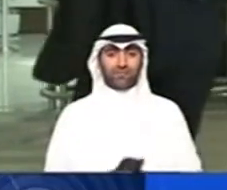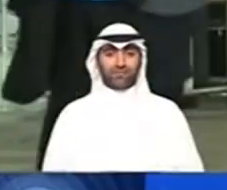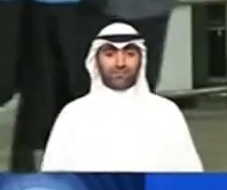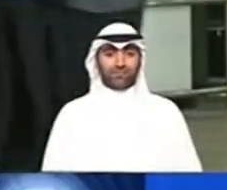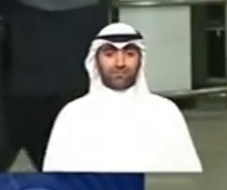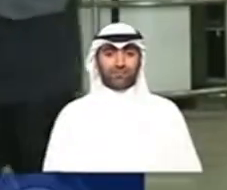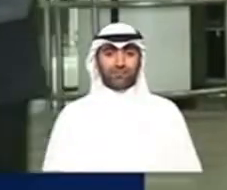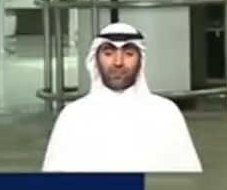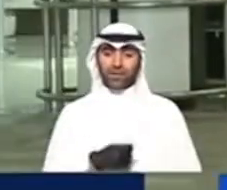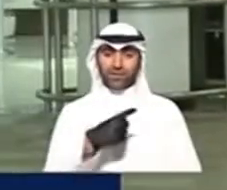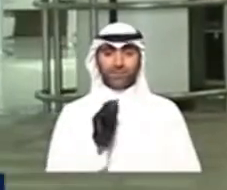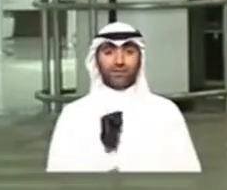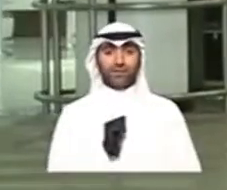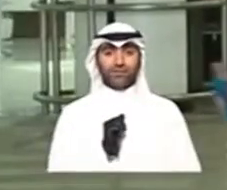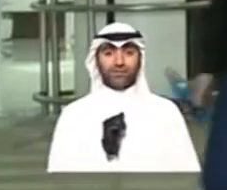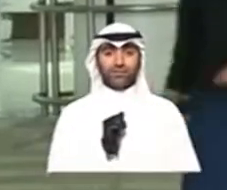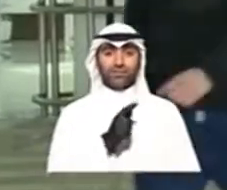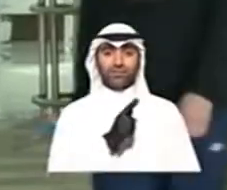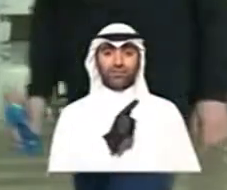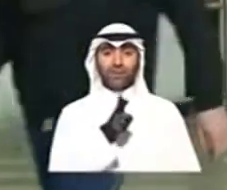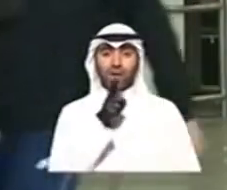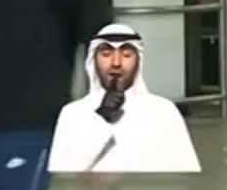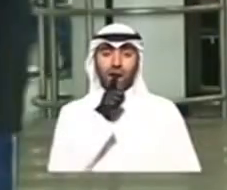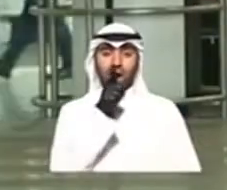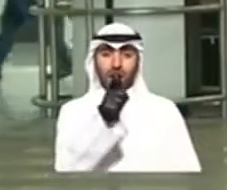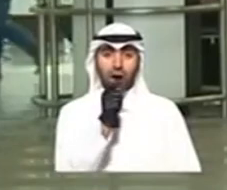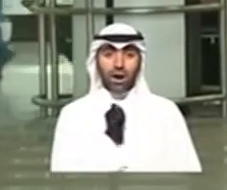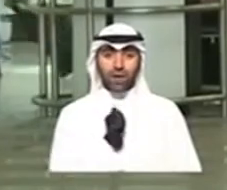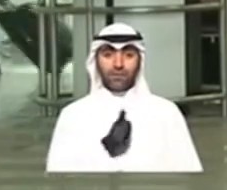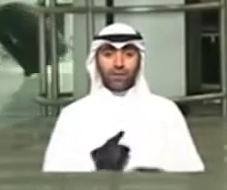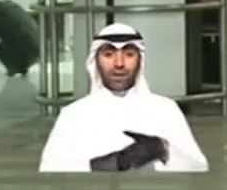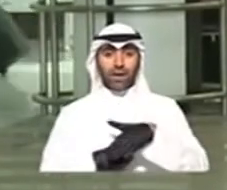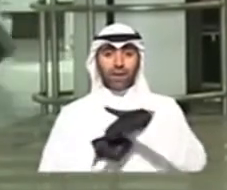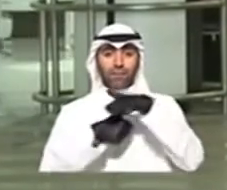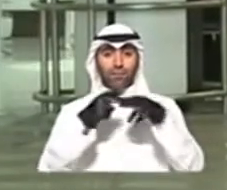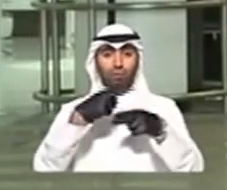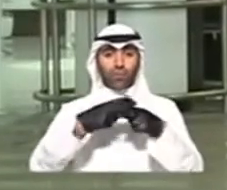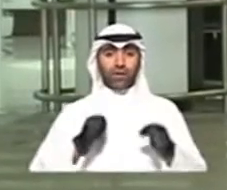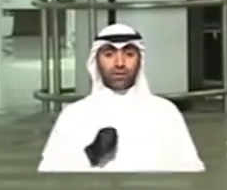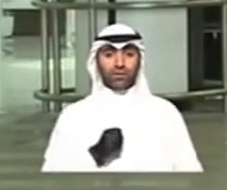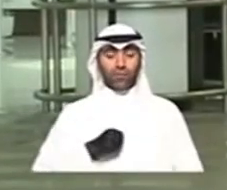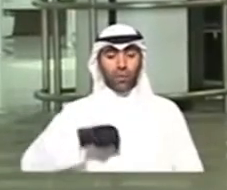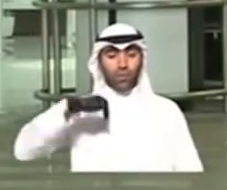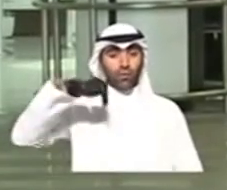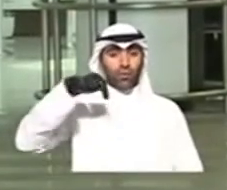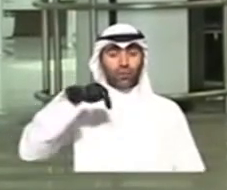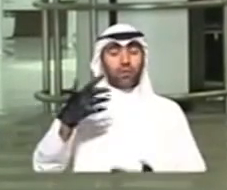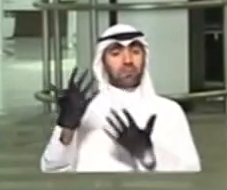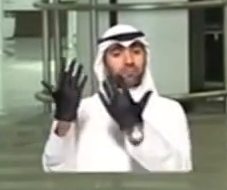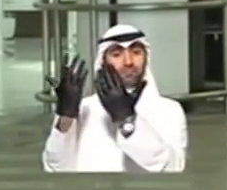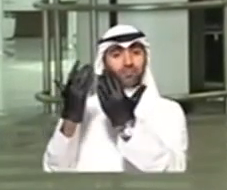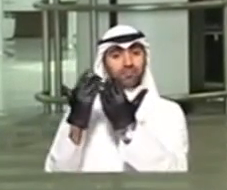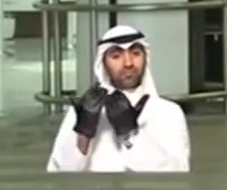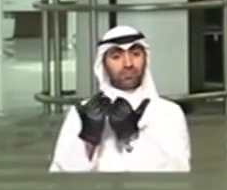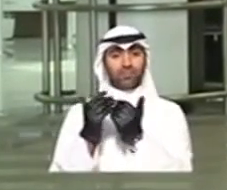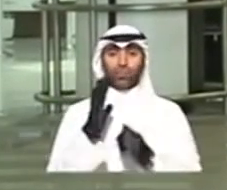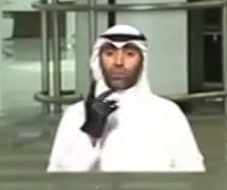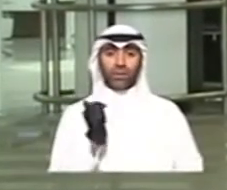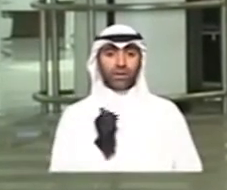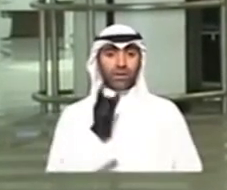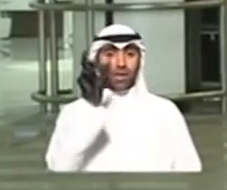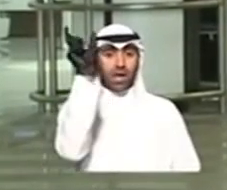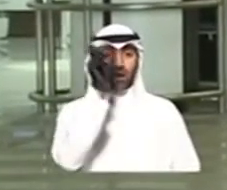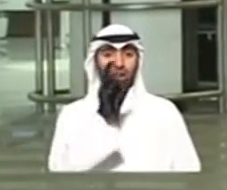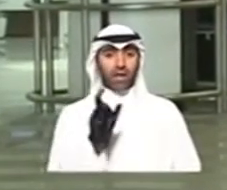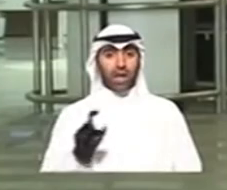لحضرة صاحب السمو أمير البلاد يعود اليوم إلى أحضان الوطن العزيز الكويتيون العالقون